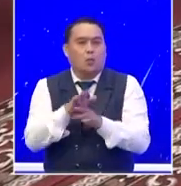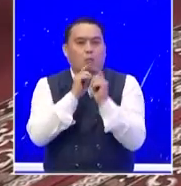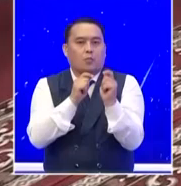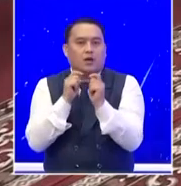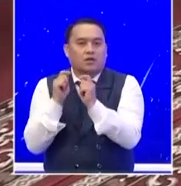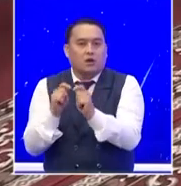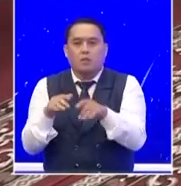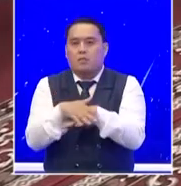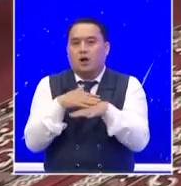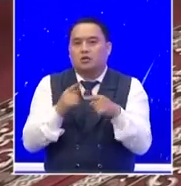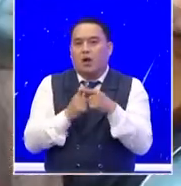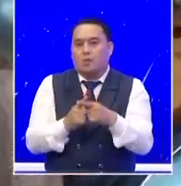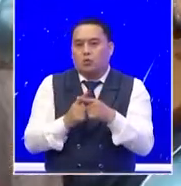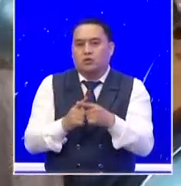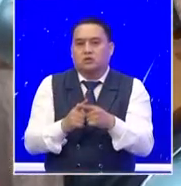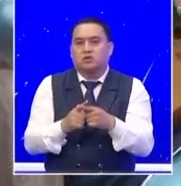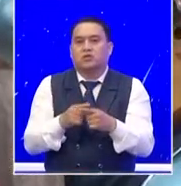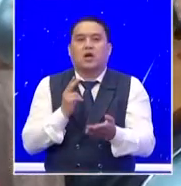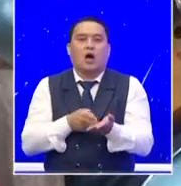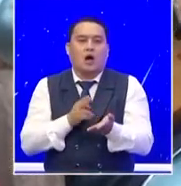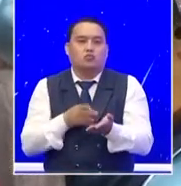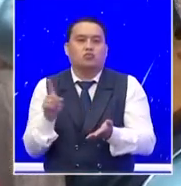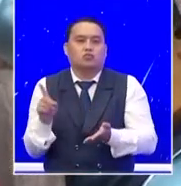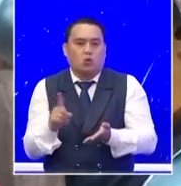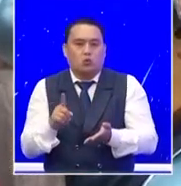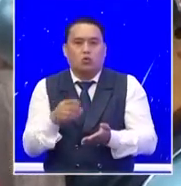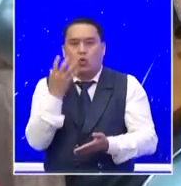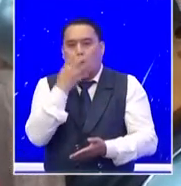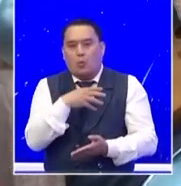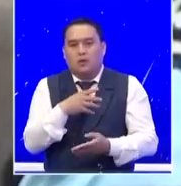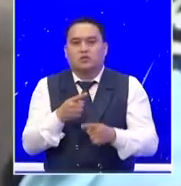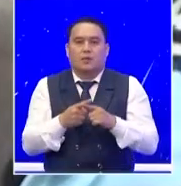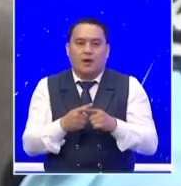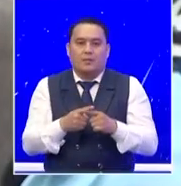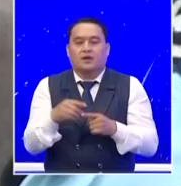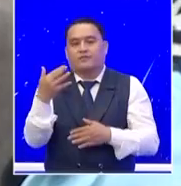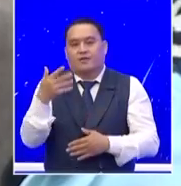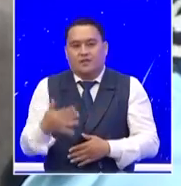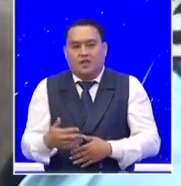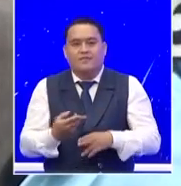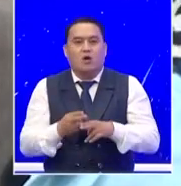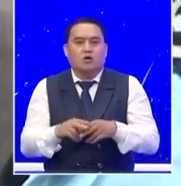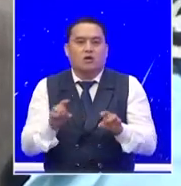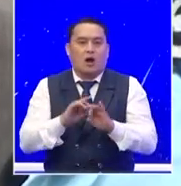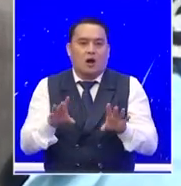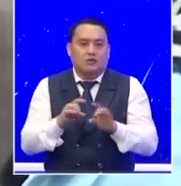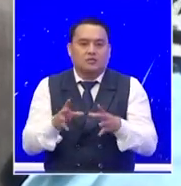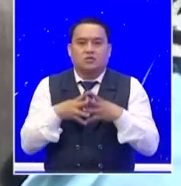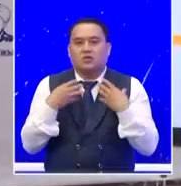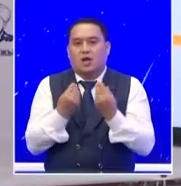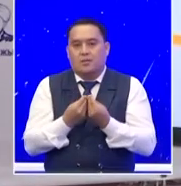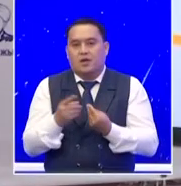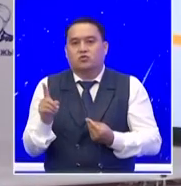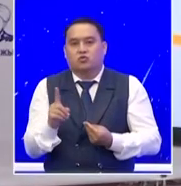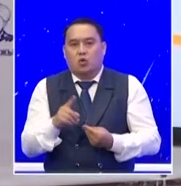подарили зрителям массу положительных эмоций, свидетельством тому множество теплых и положительных комментариев. Поделилась чита и с